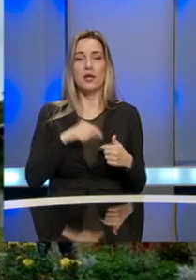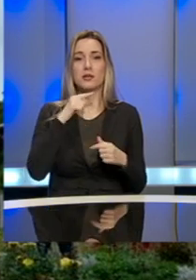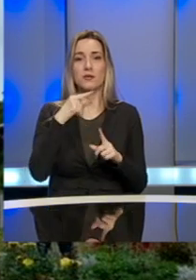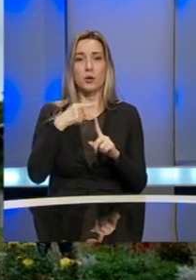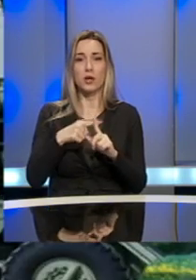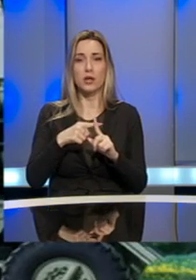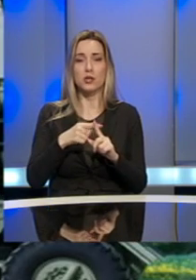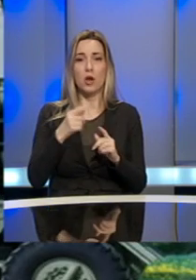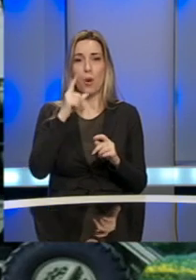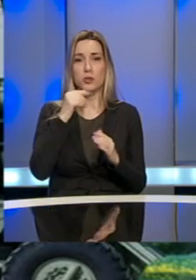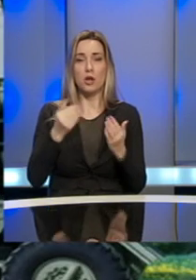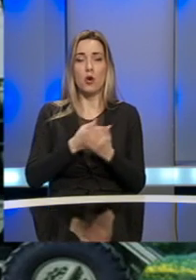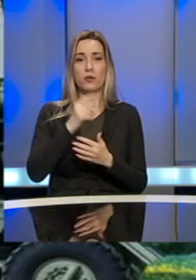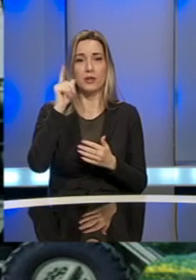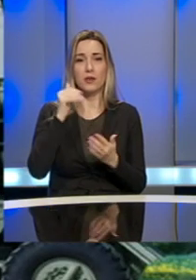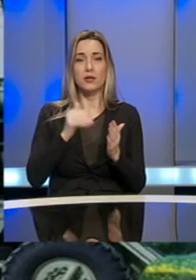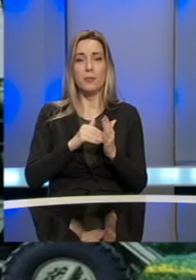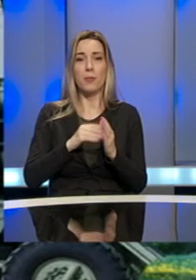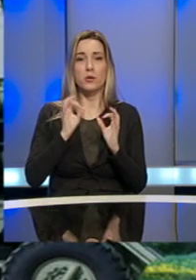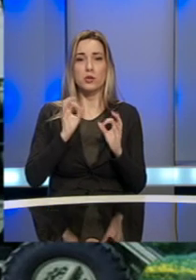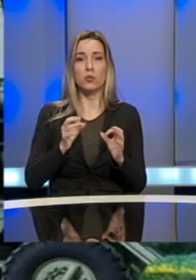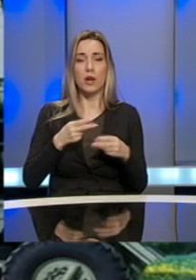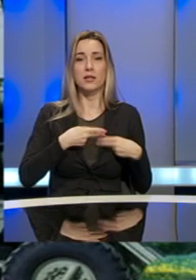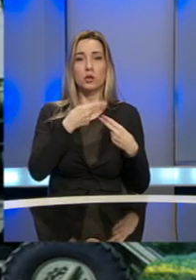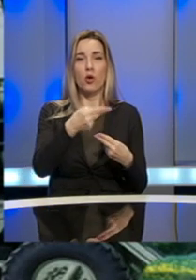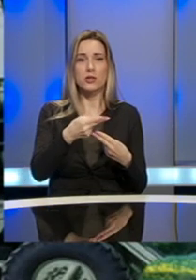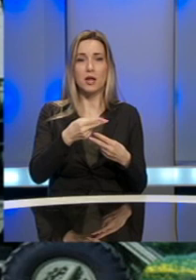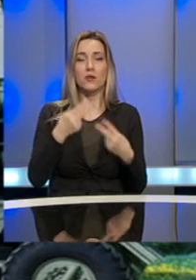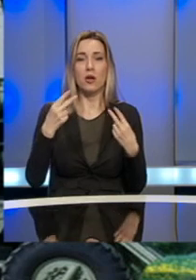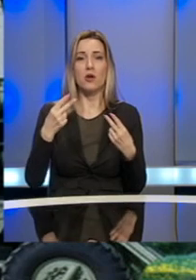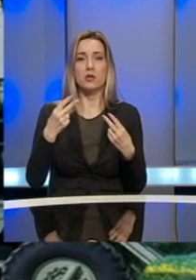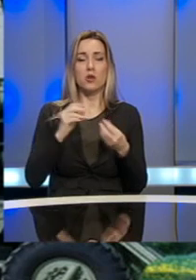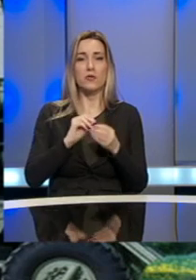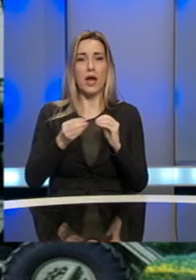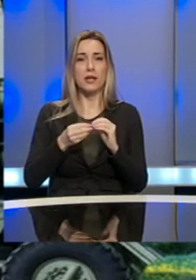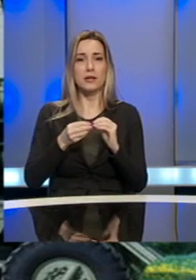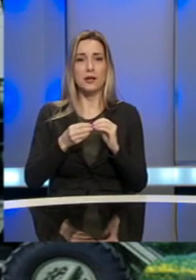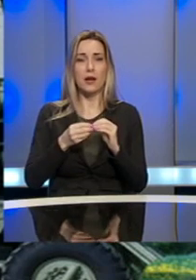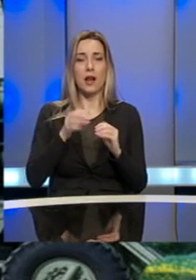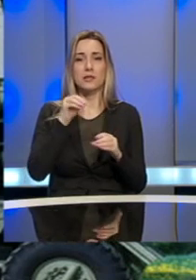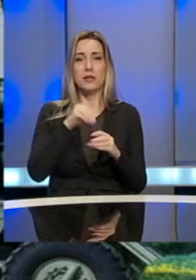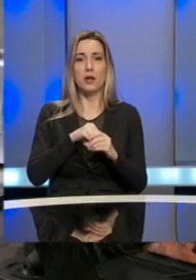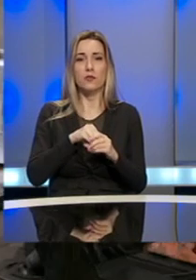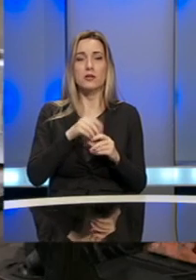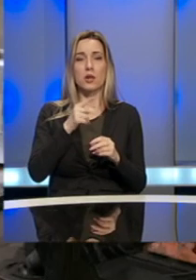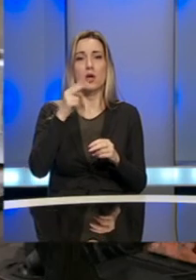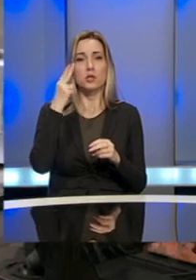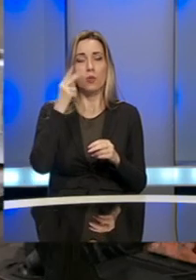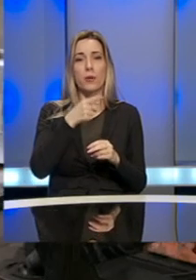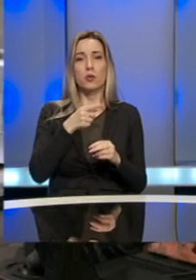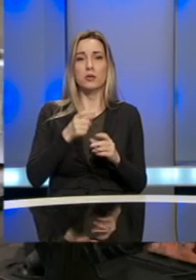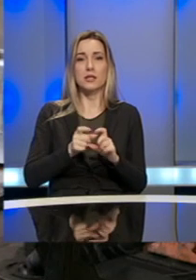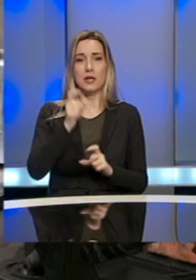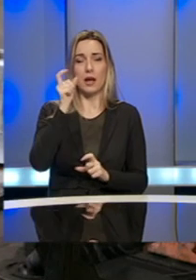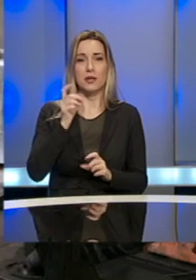križa općine Novi Travnik bi trebali osigurati dostavu osnovnih artikala stanovnicima spomenute zgrade. Zavod